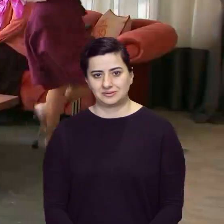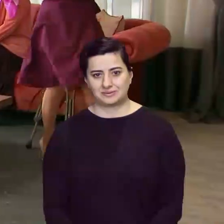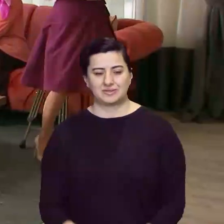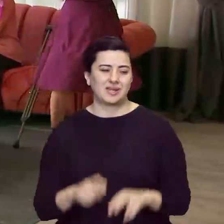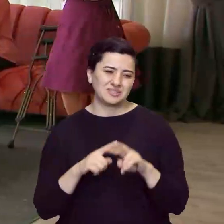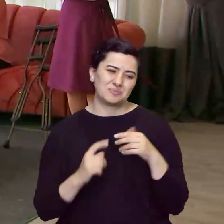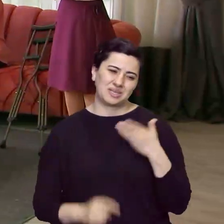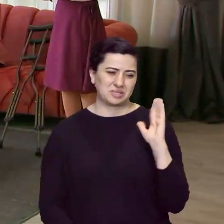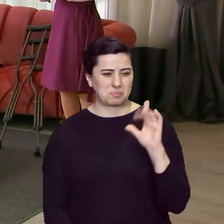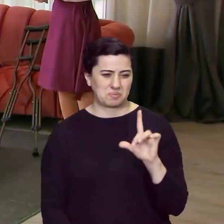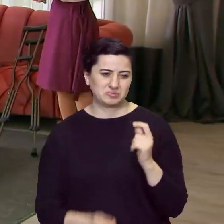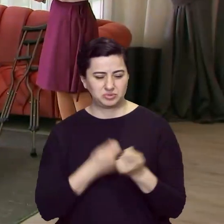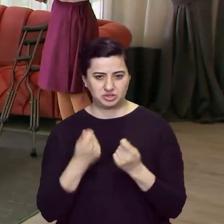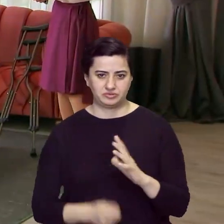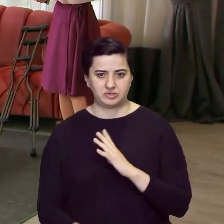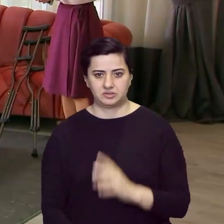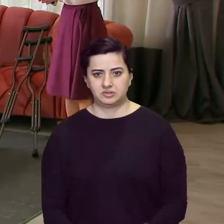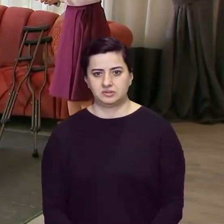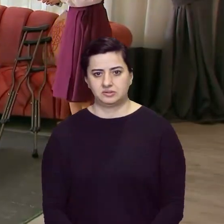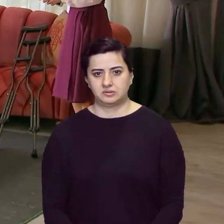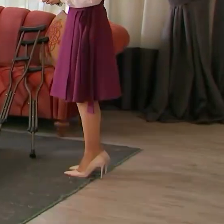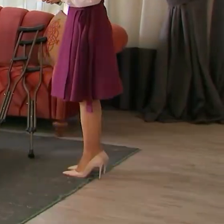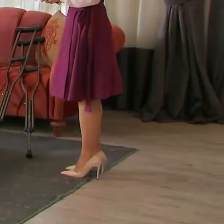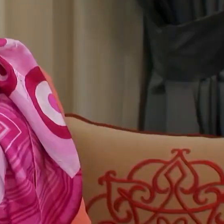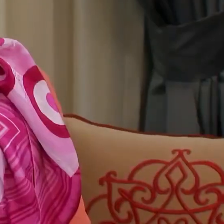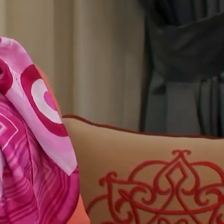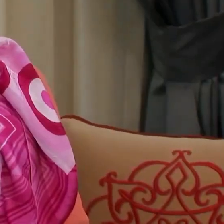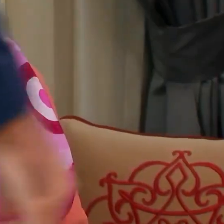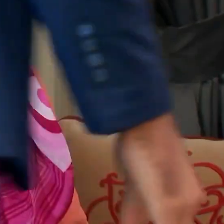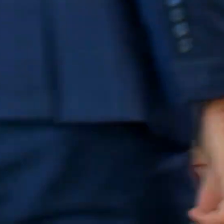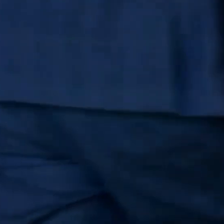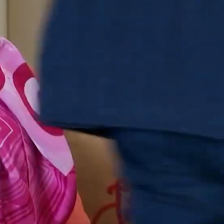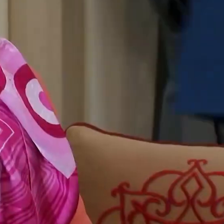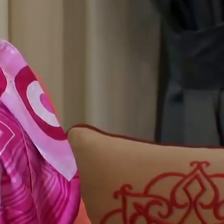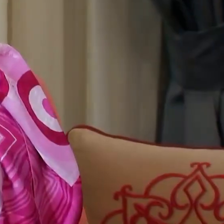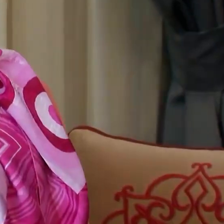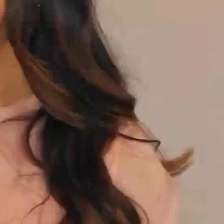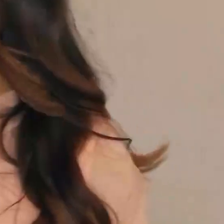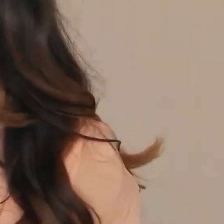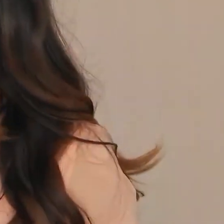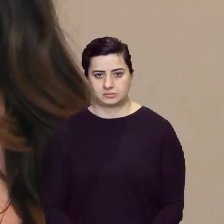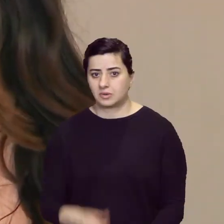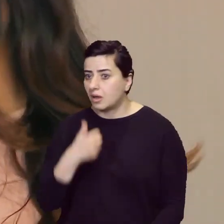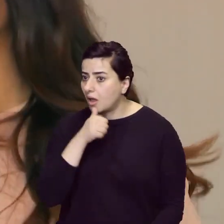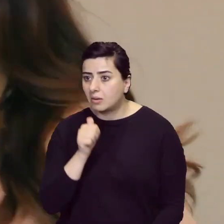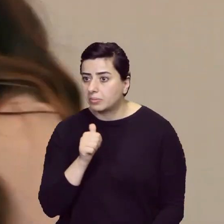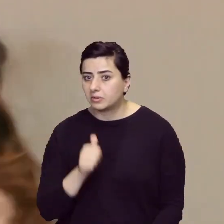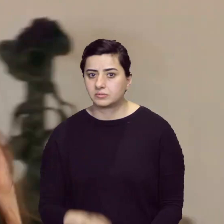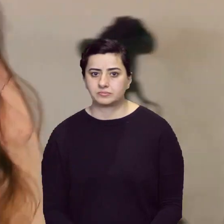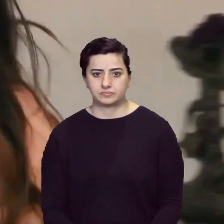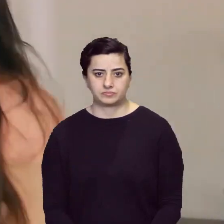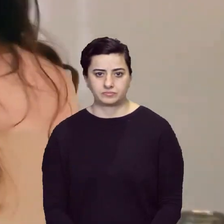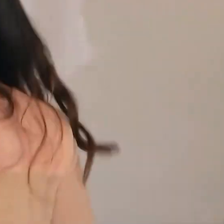Ayşe'cim benim çıkmam lazım. İşim var. Kalktı gidiyor. Cevriye başını kaldırıp baktı Ayşe şaşkın. Abi.